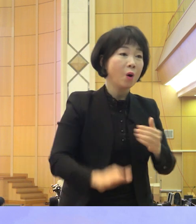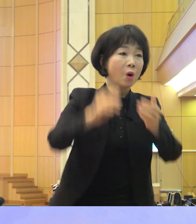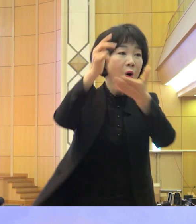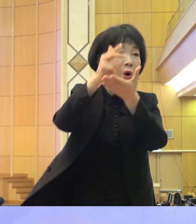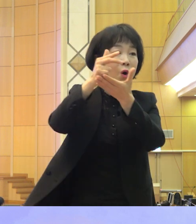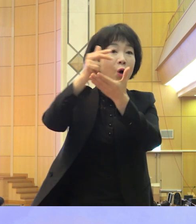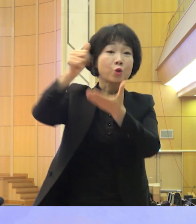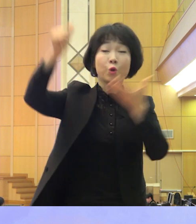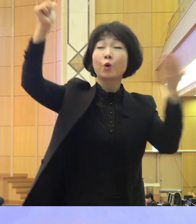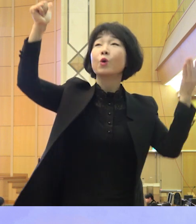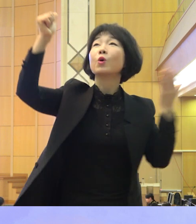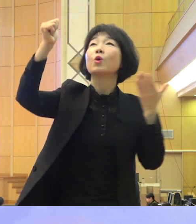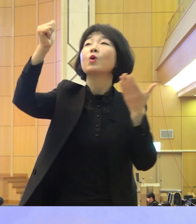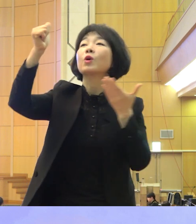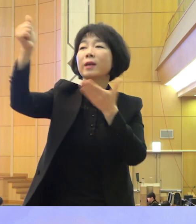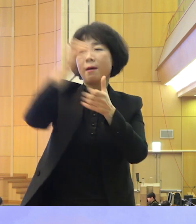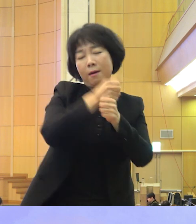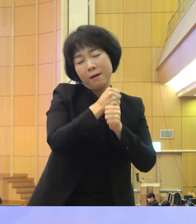지쳐도